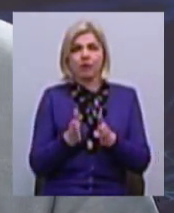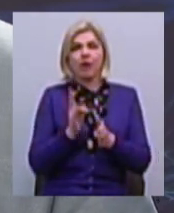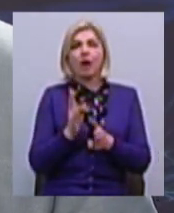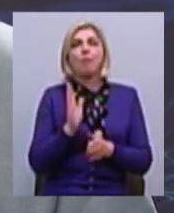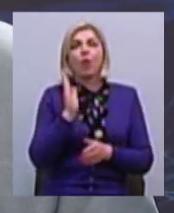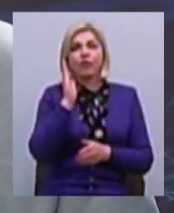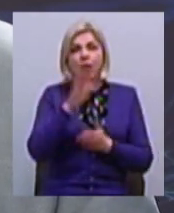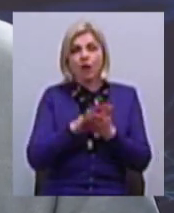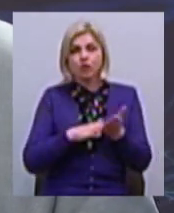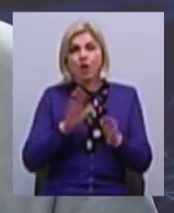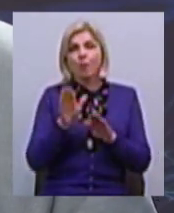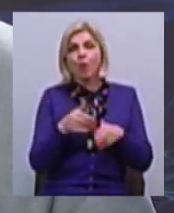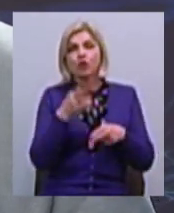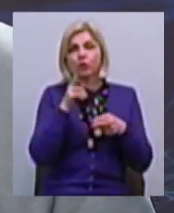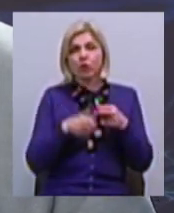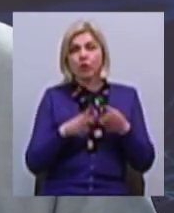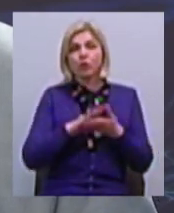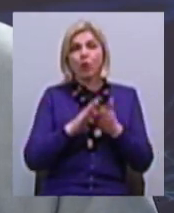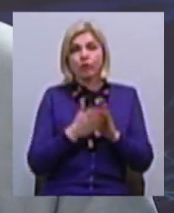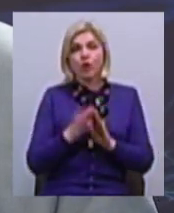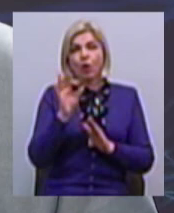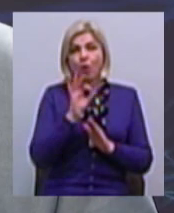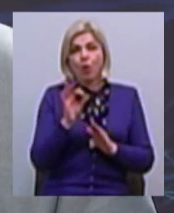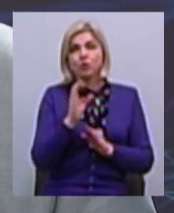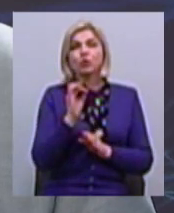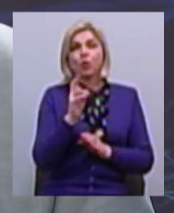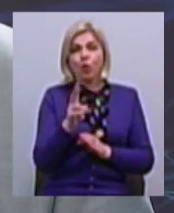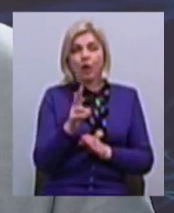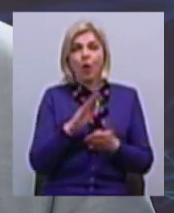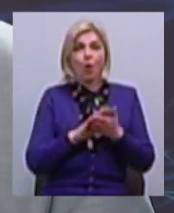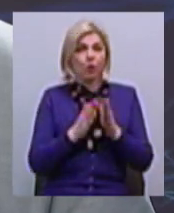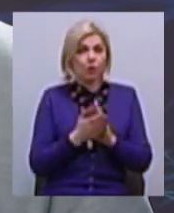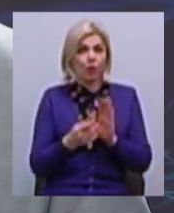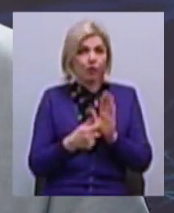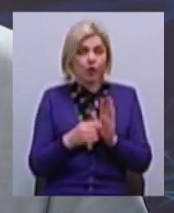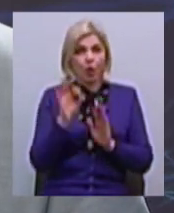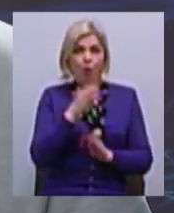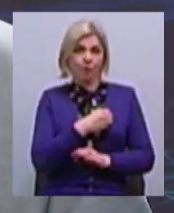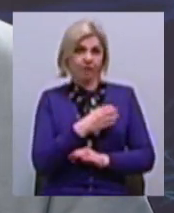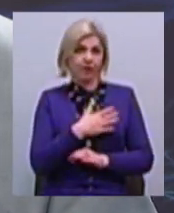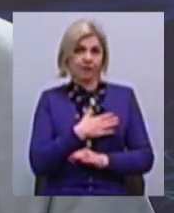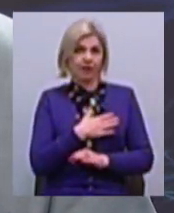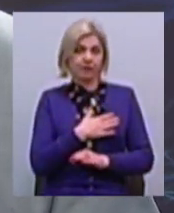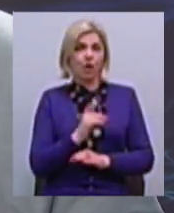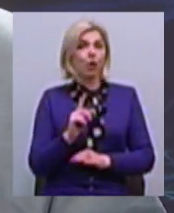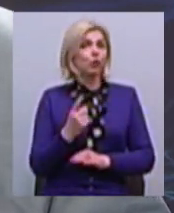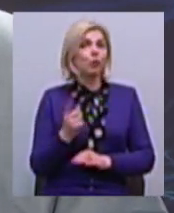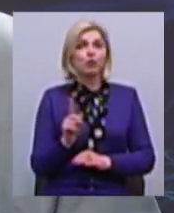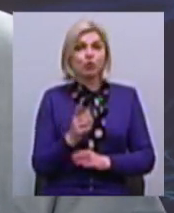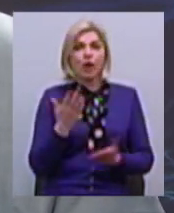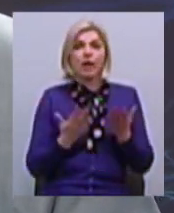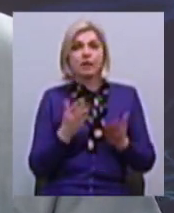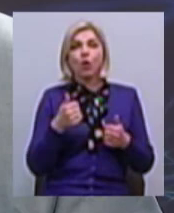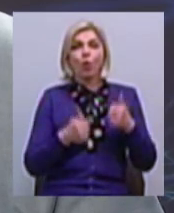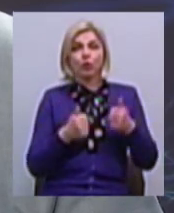подальшої, після закінчення договору про концесію, строку концесії, до приватизації. Тому що, якщо в конкурсних